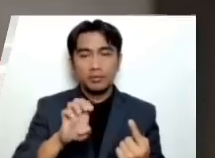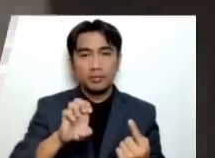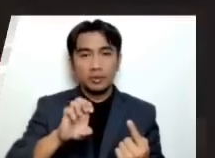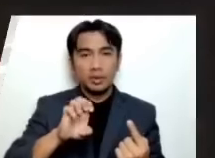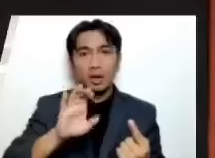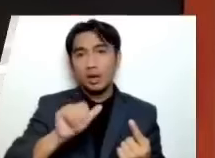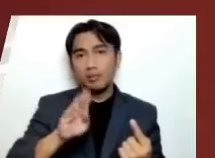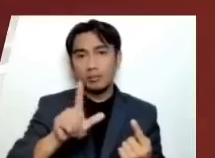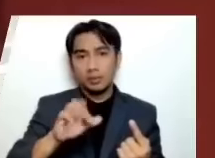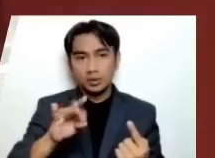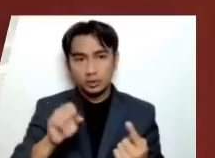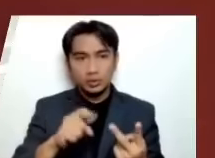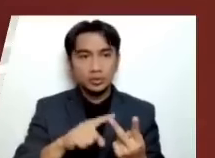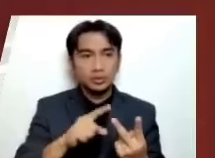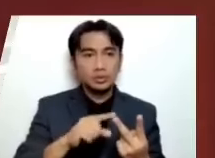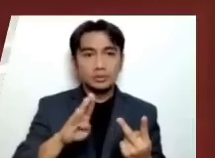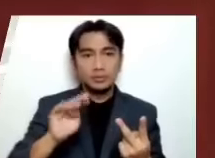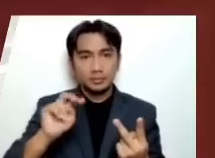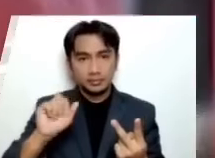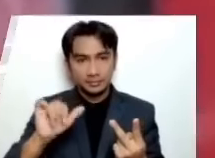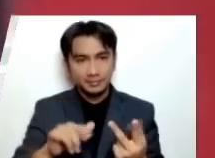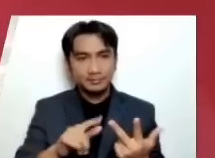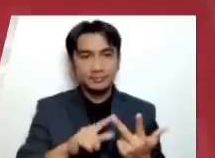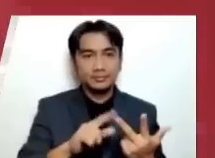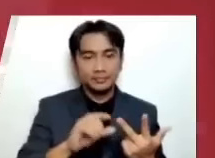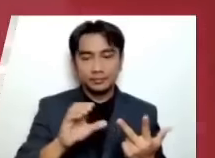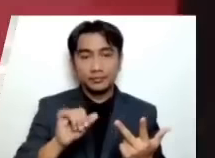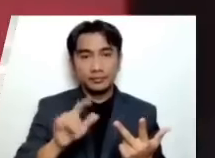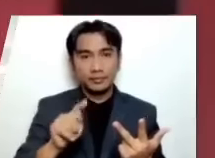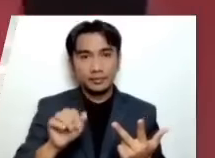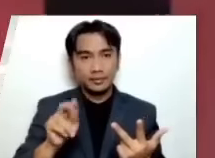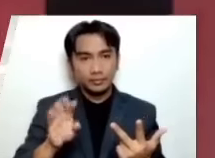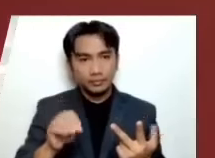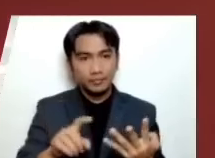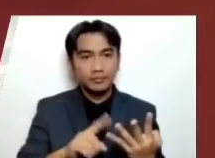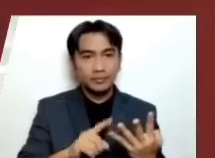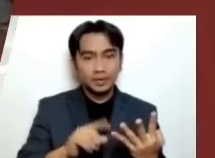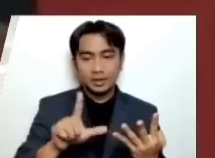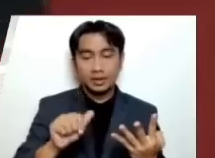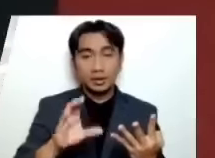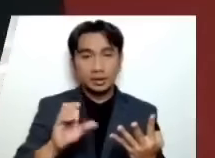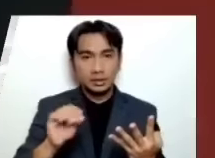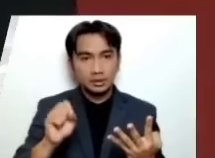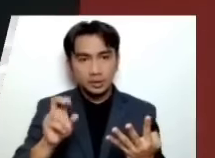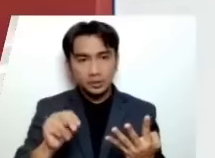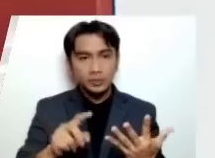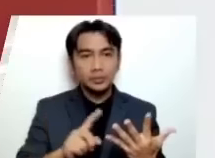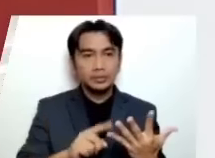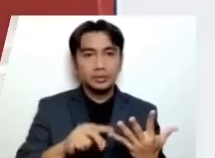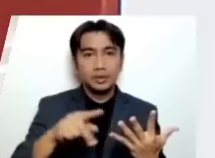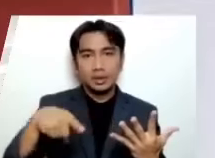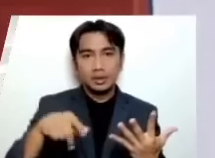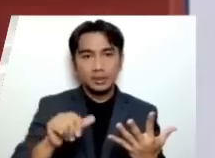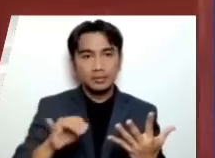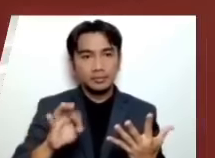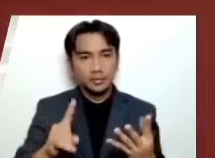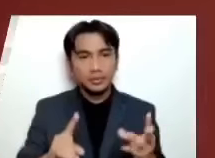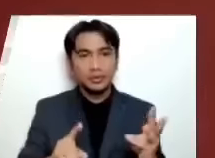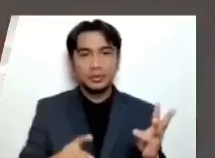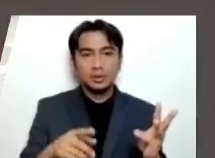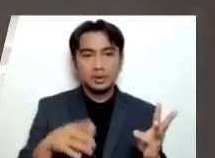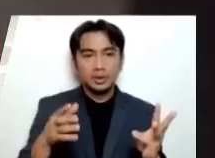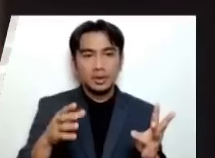Abby Binay, Senadora Pia Cayetano, dating Senador Ping Lacson, Senador Lito Lapid, dating Senator Manny